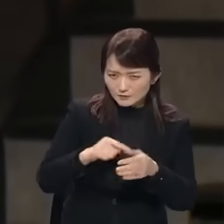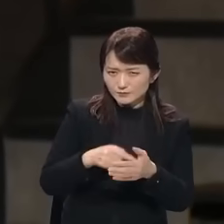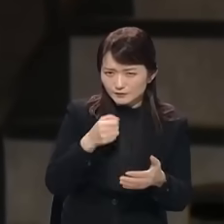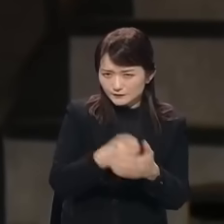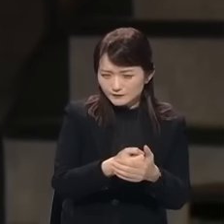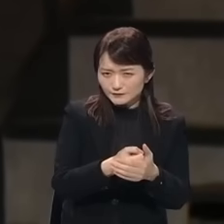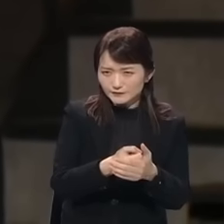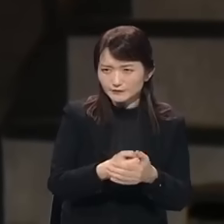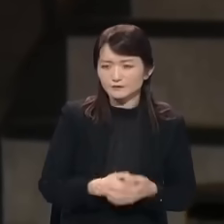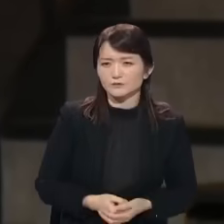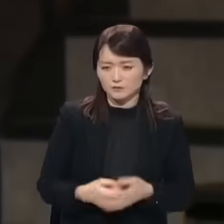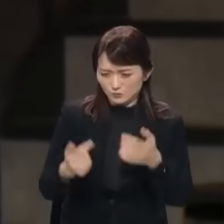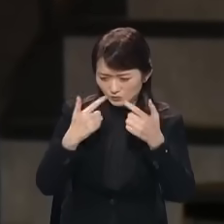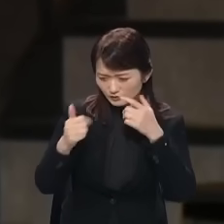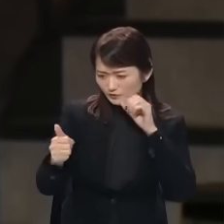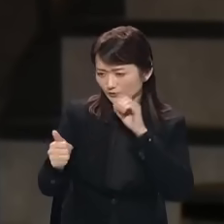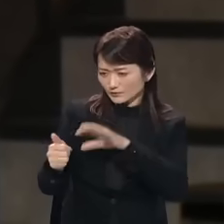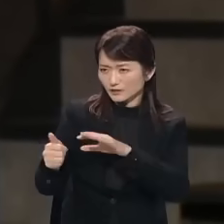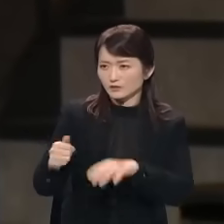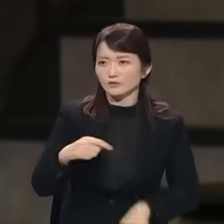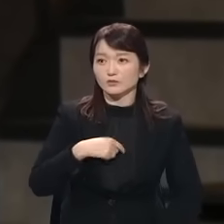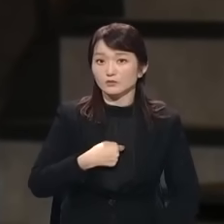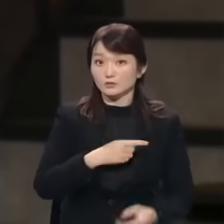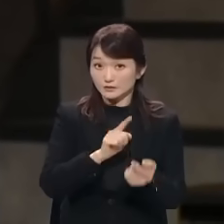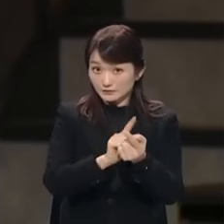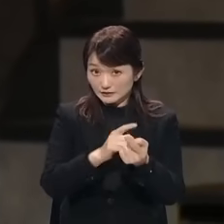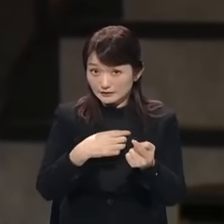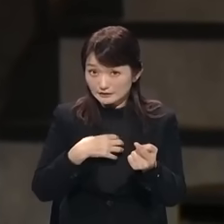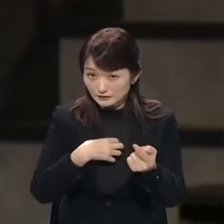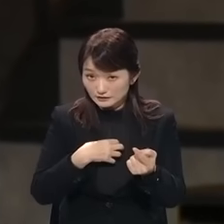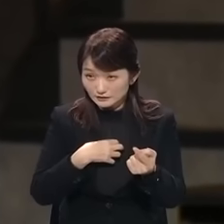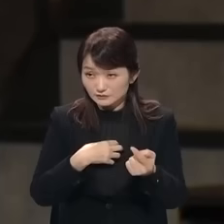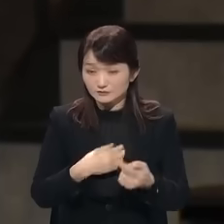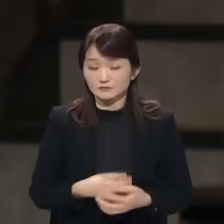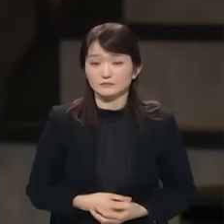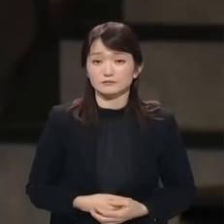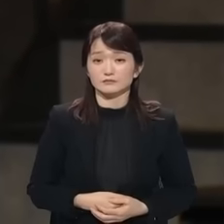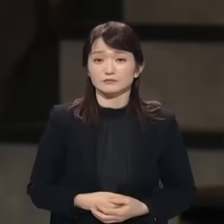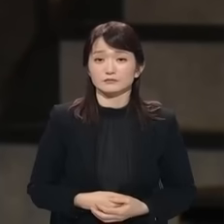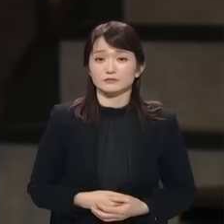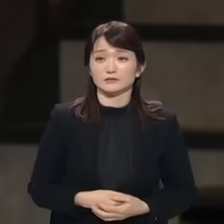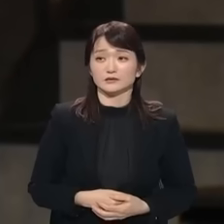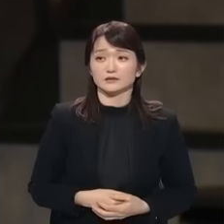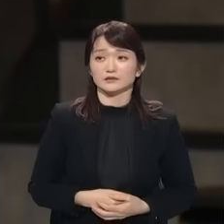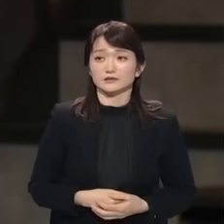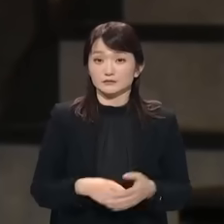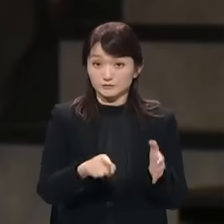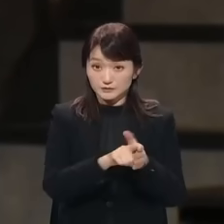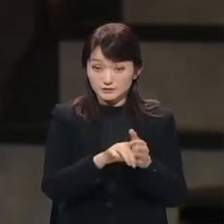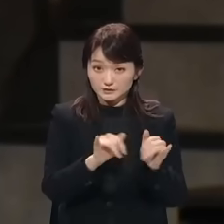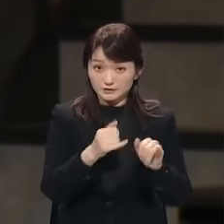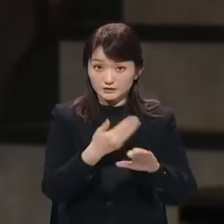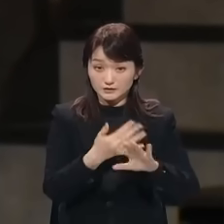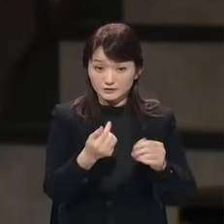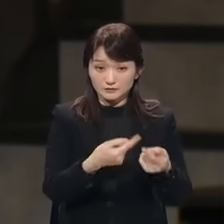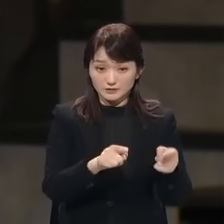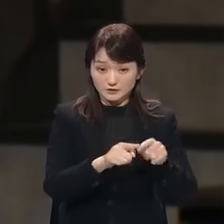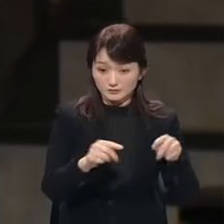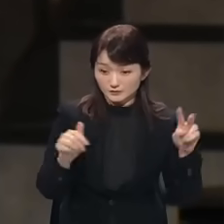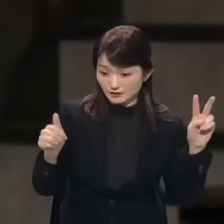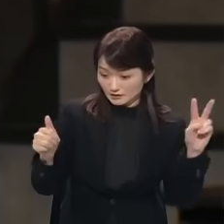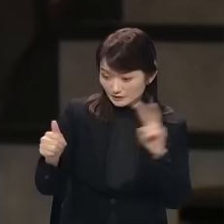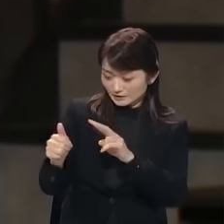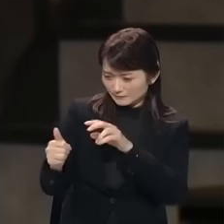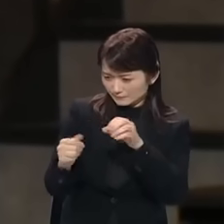단호하게 얘기를 하셔야 되는데 혼자서 만나는 것이 위험하다면 미안하다고 판단해 주신다면 믿을 수 있는 다른 사람하고 같이 가서 얘기를